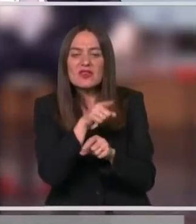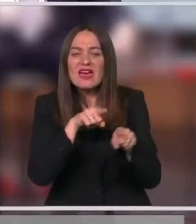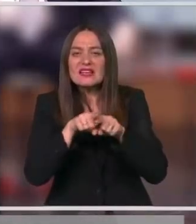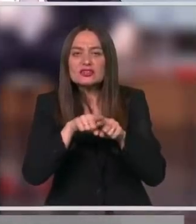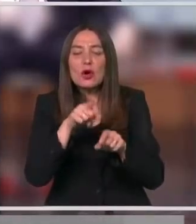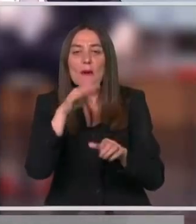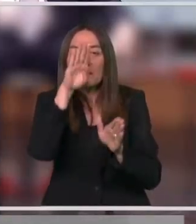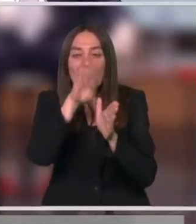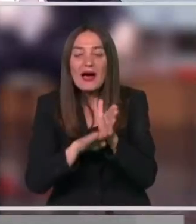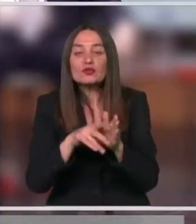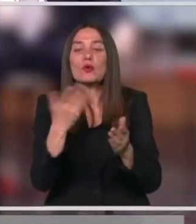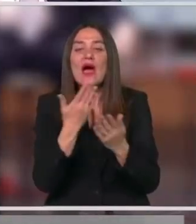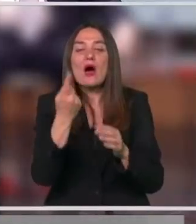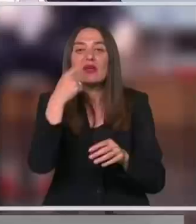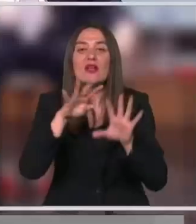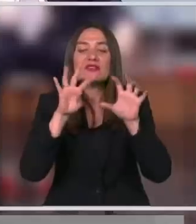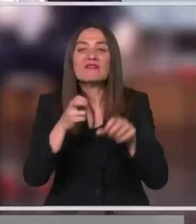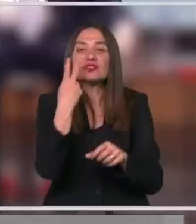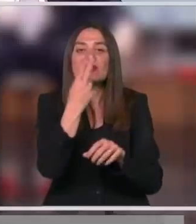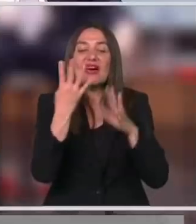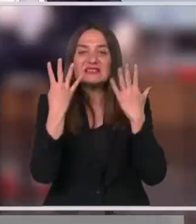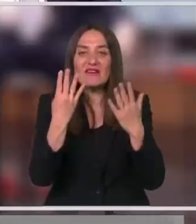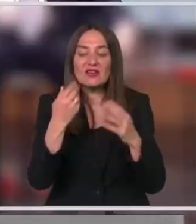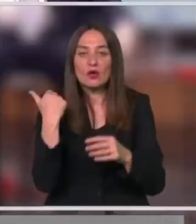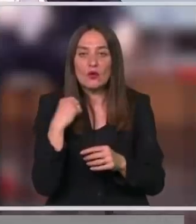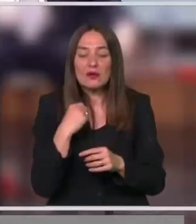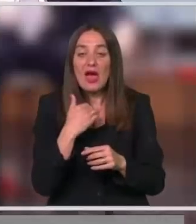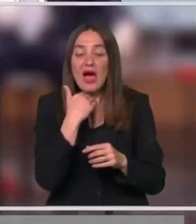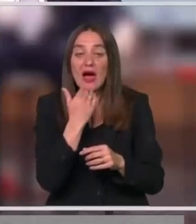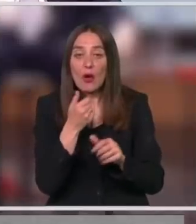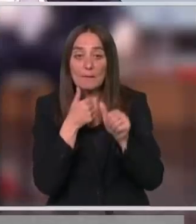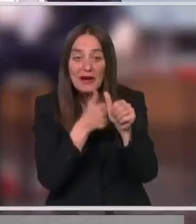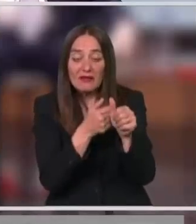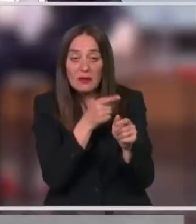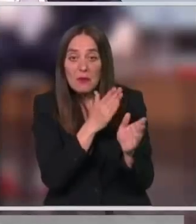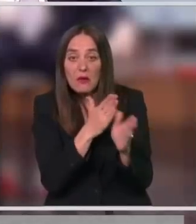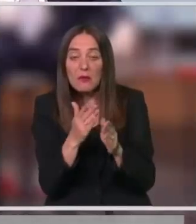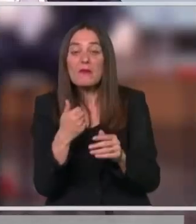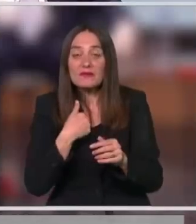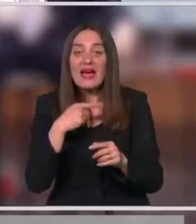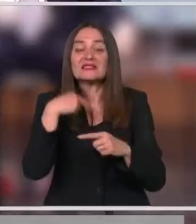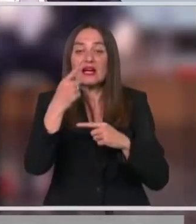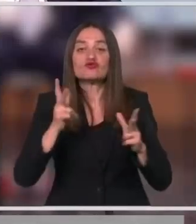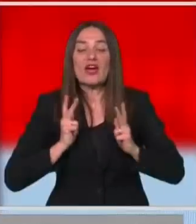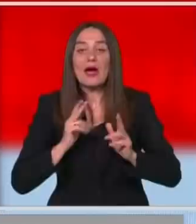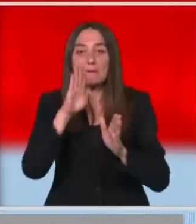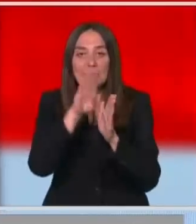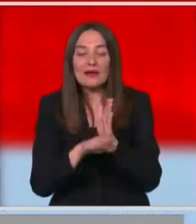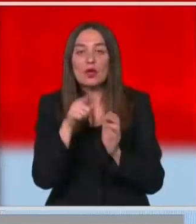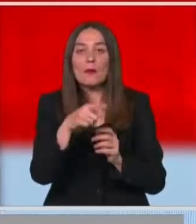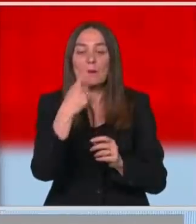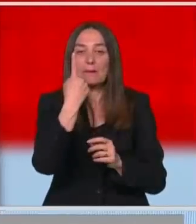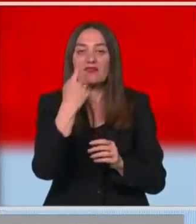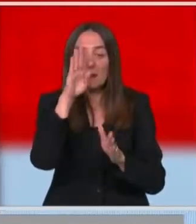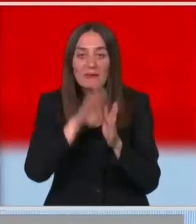se ponaša kao i kriza 1929. I moram da vam kažem da ako pratimo tu analogiju, tek nas čeka pad. Znači u tom smislu prvi pad